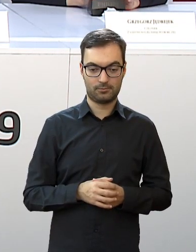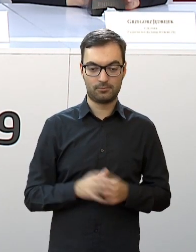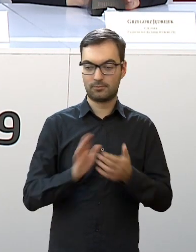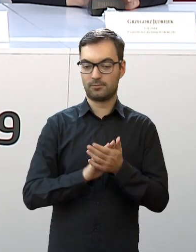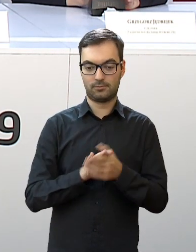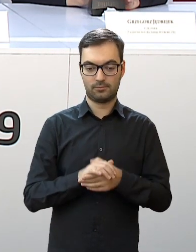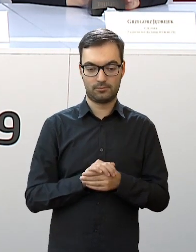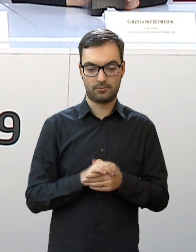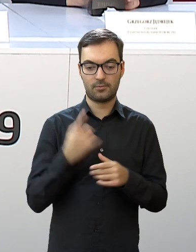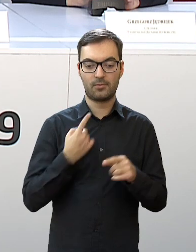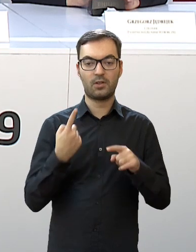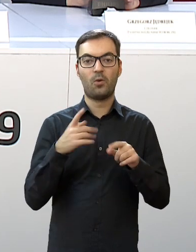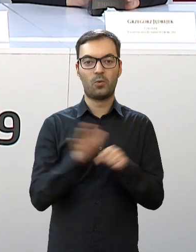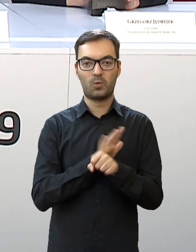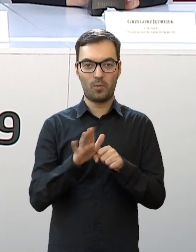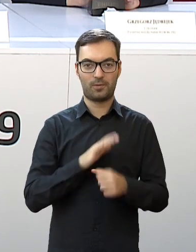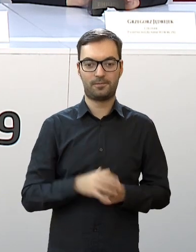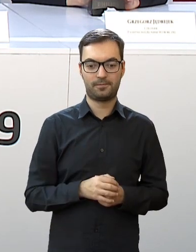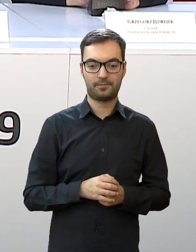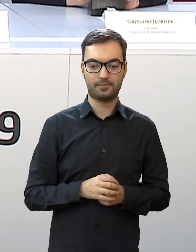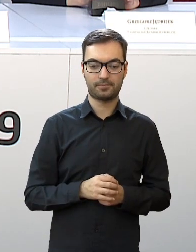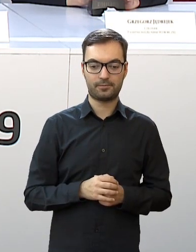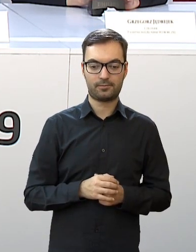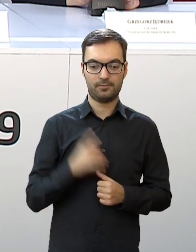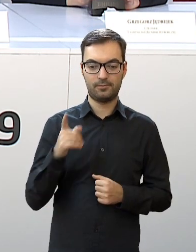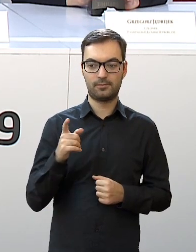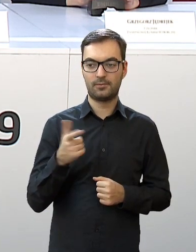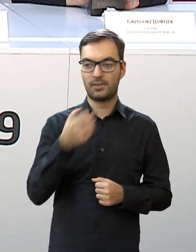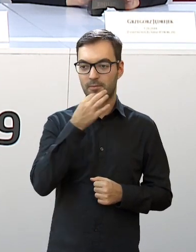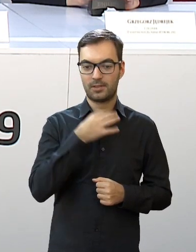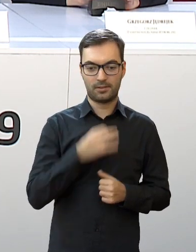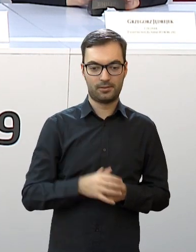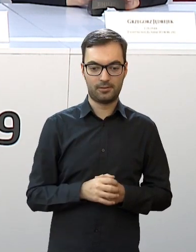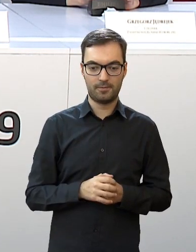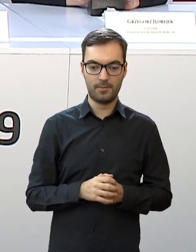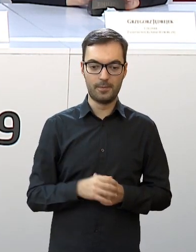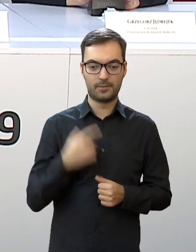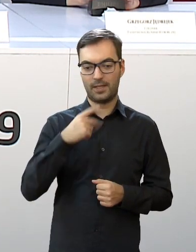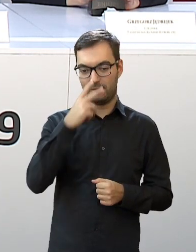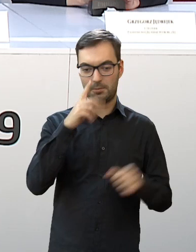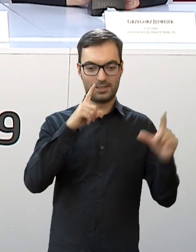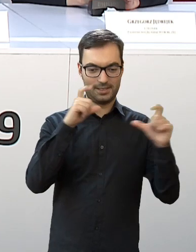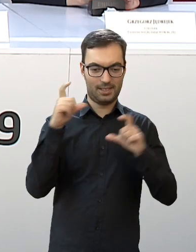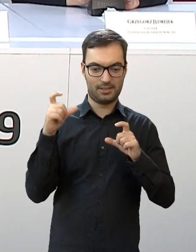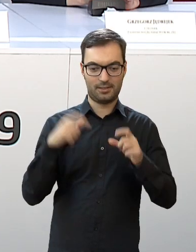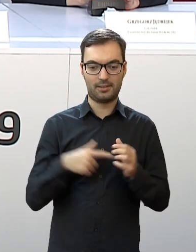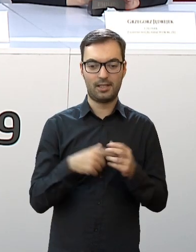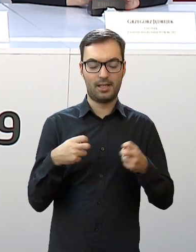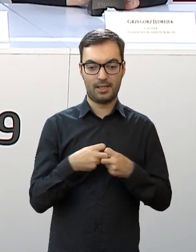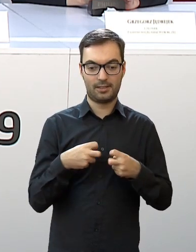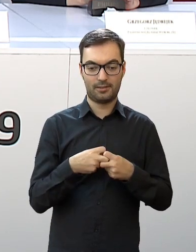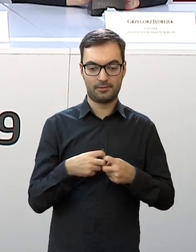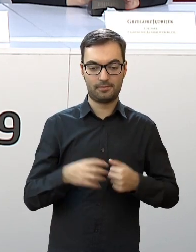Ja tylko dopowiem tych informacji, o które pani pyta, bo widzieliśmy też te zdjęcia w internecie,